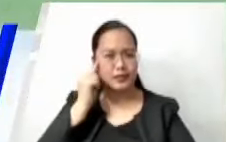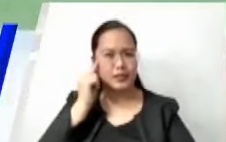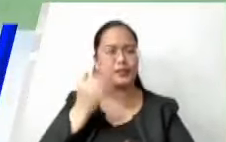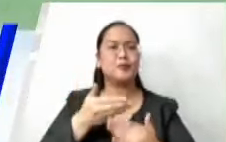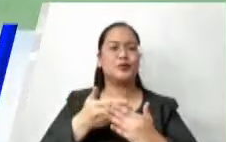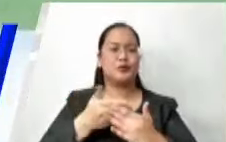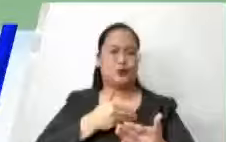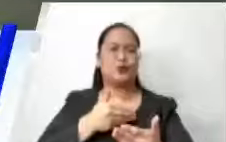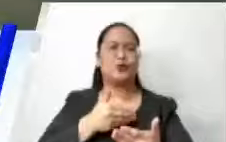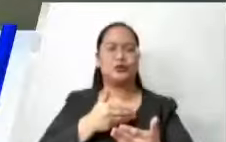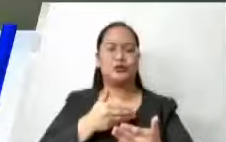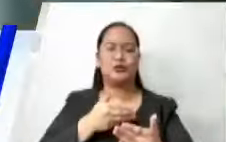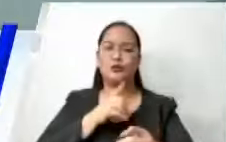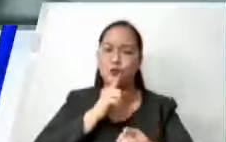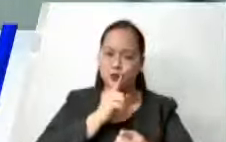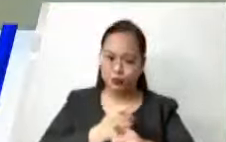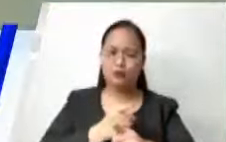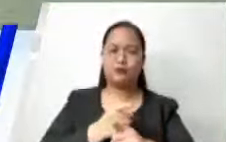before the race.